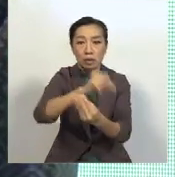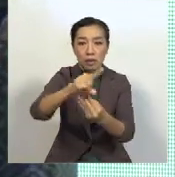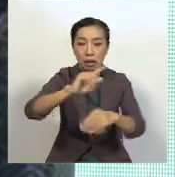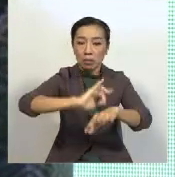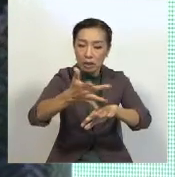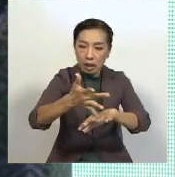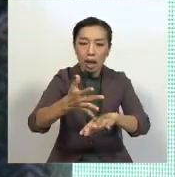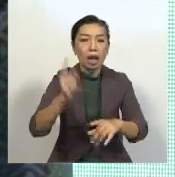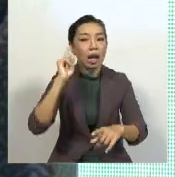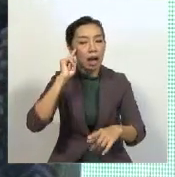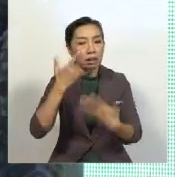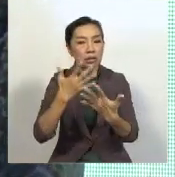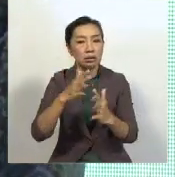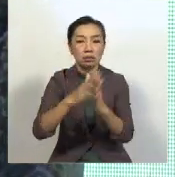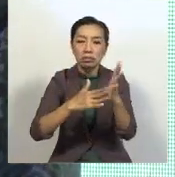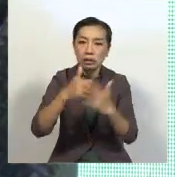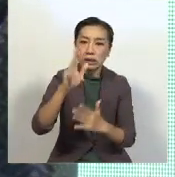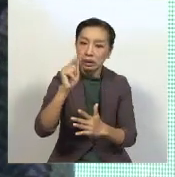ขียว